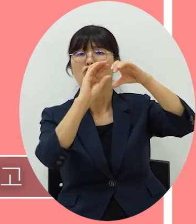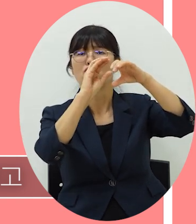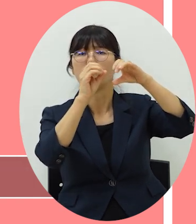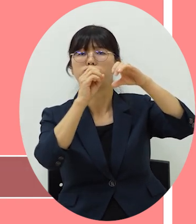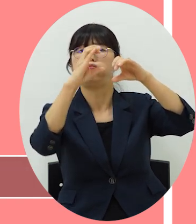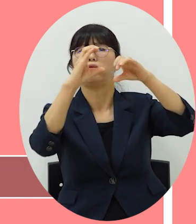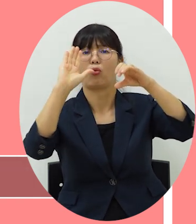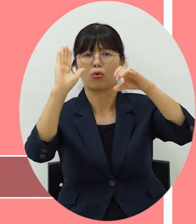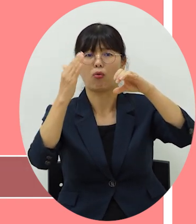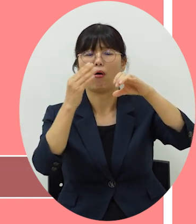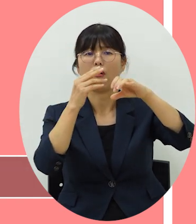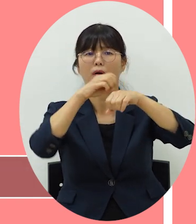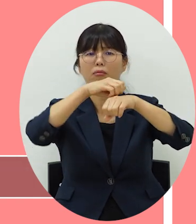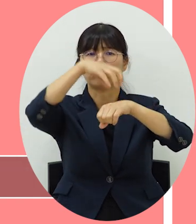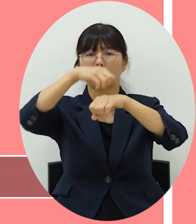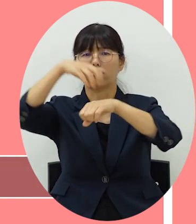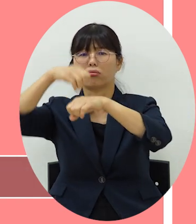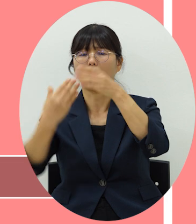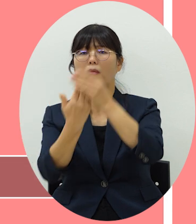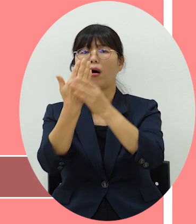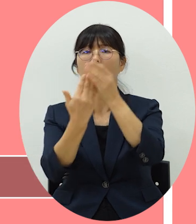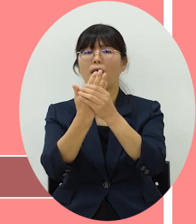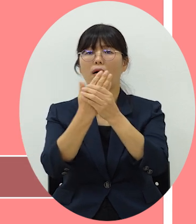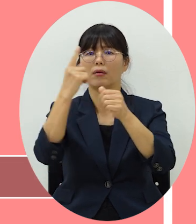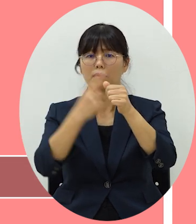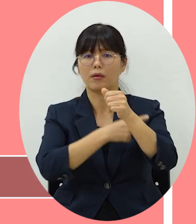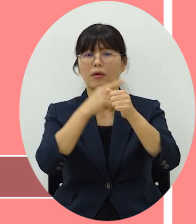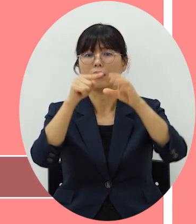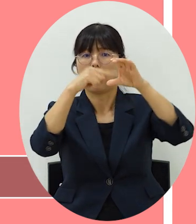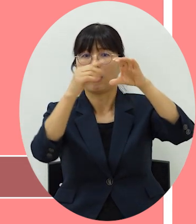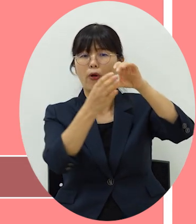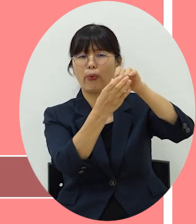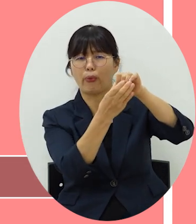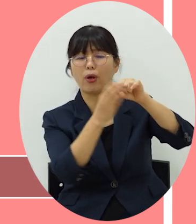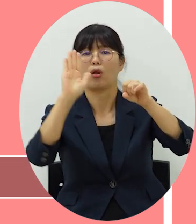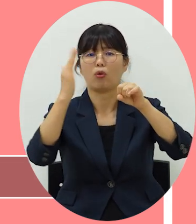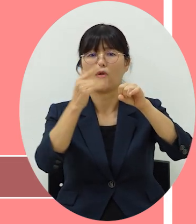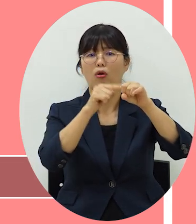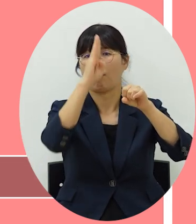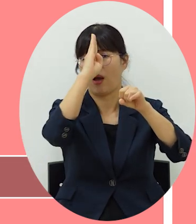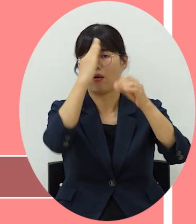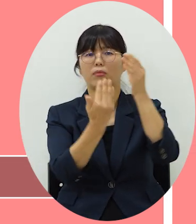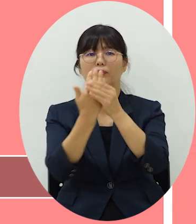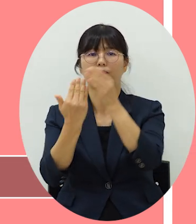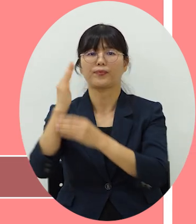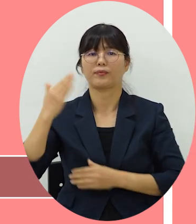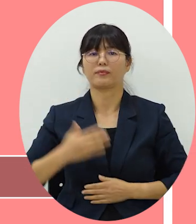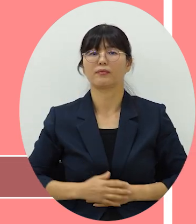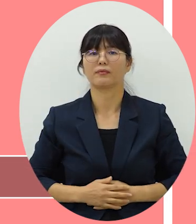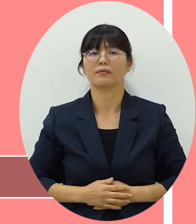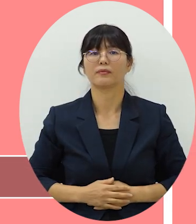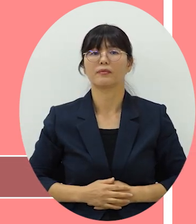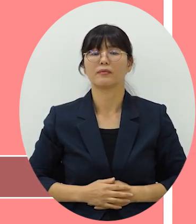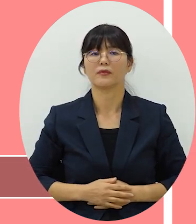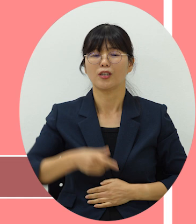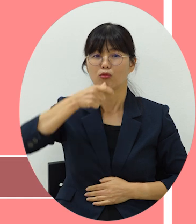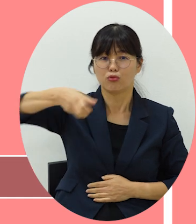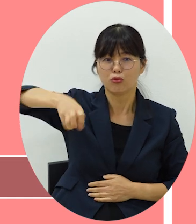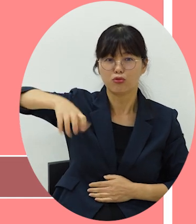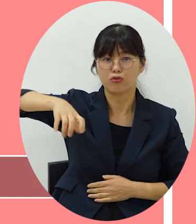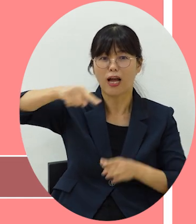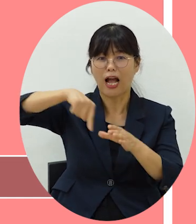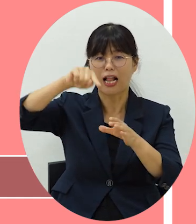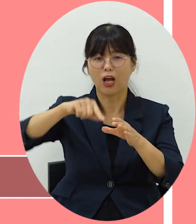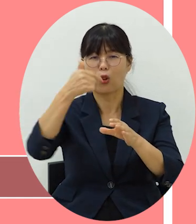두꺼워지고 염증 반응이 생기면서 혈관이 점차 좁아지는 죽상동맥경화증이 발생합니다. 수도관 안쪽에